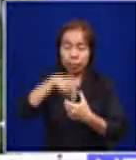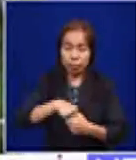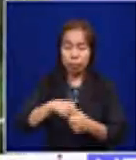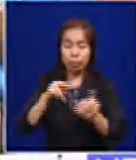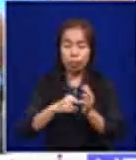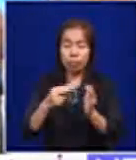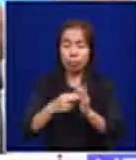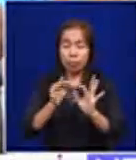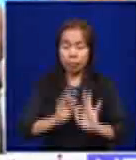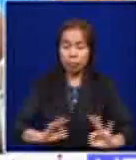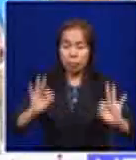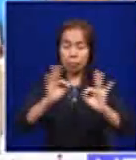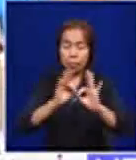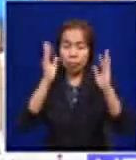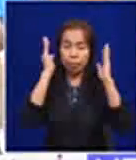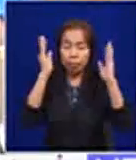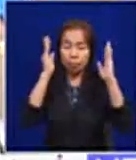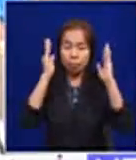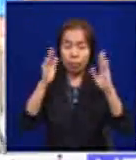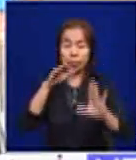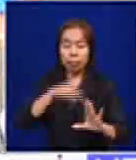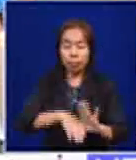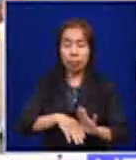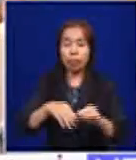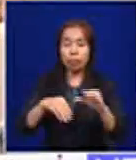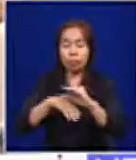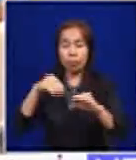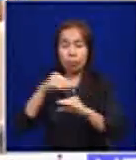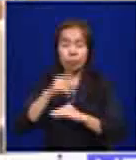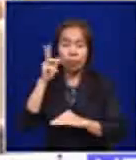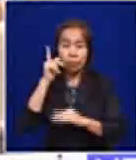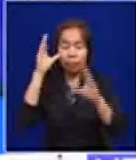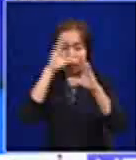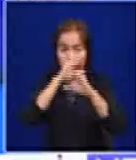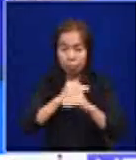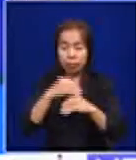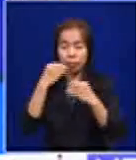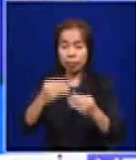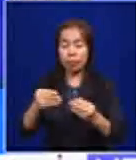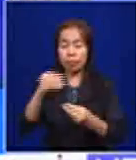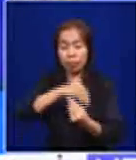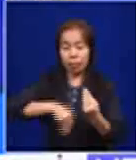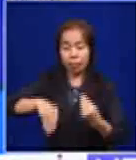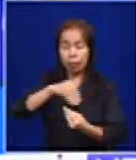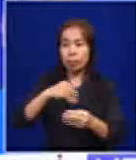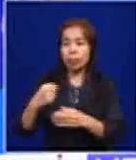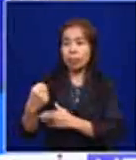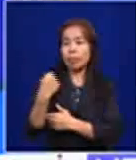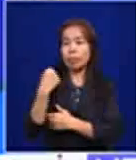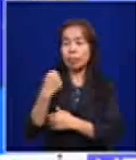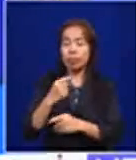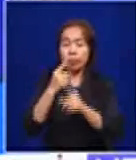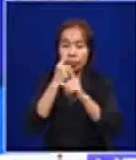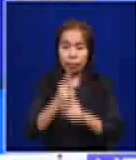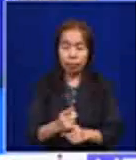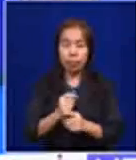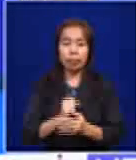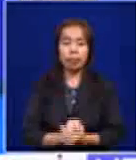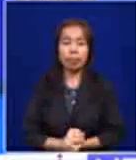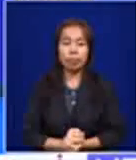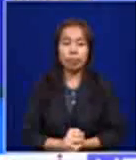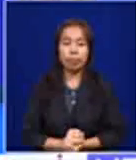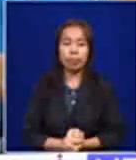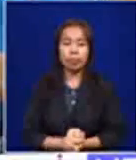ประชาสัมพันธ์และสนับสนุนโครงการเพิ่มความเข้มแข็งของเศรษฐกิจฐานรากตามแนวทางประชารัฐจังหวัดกาญจนบุ